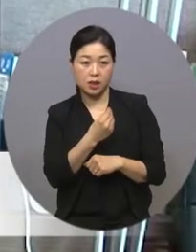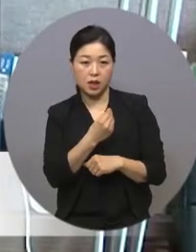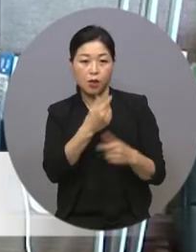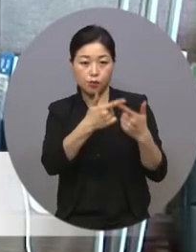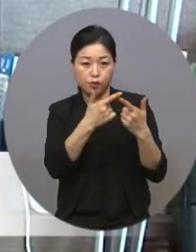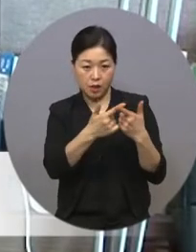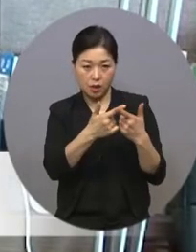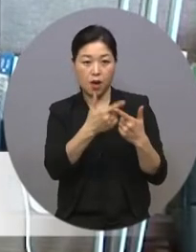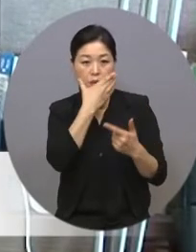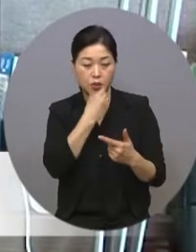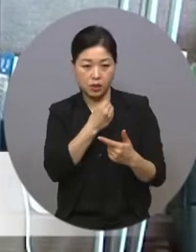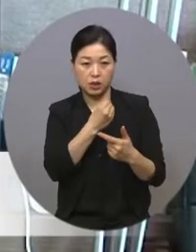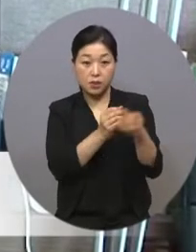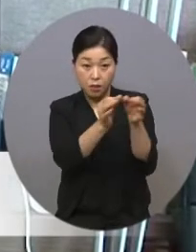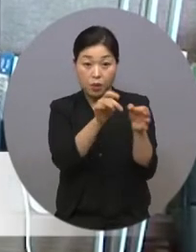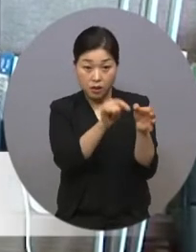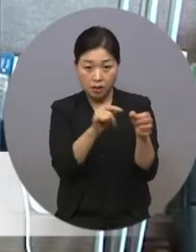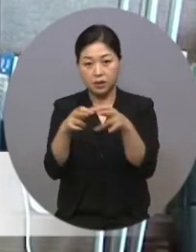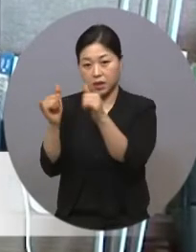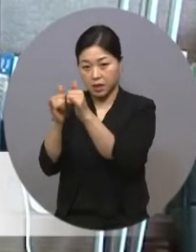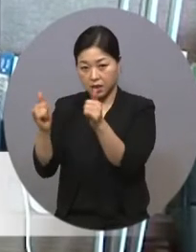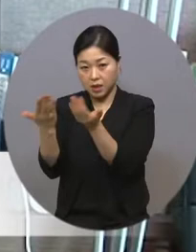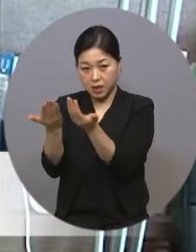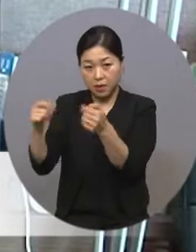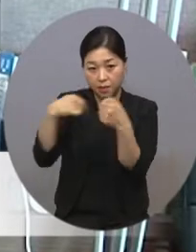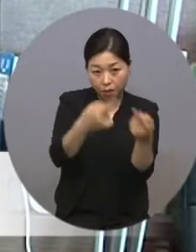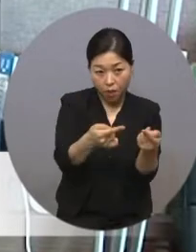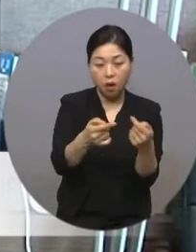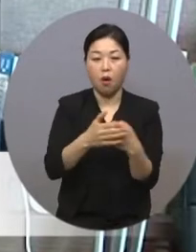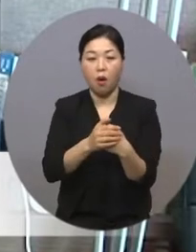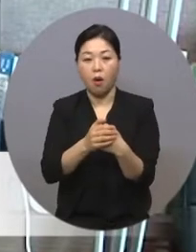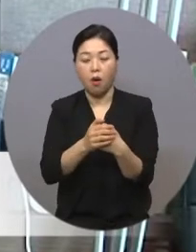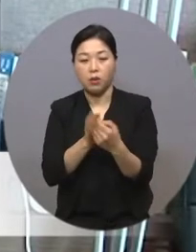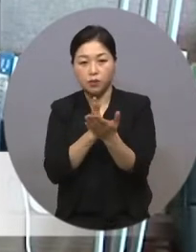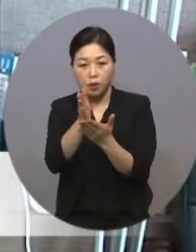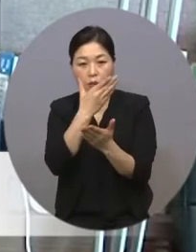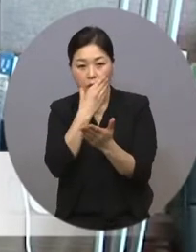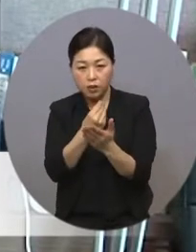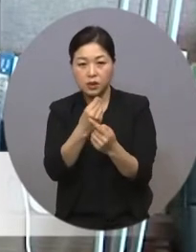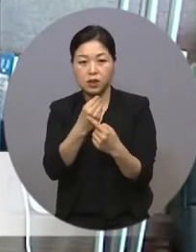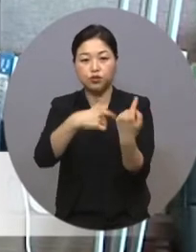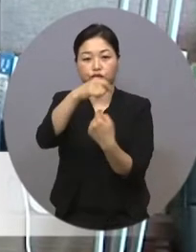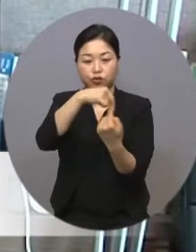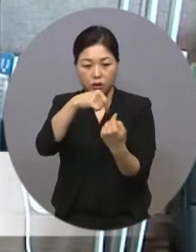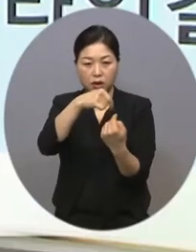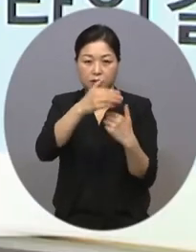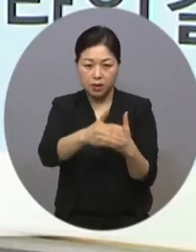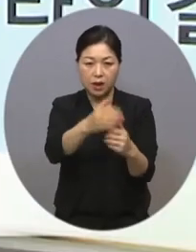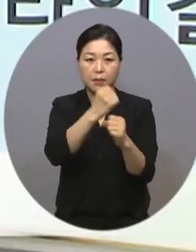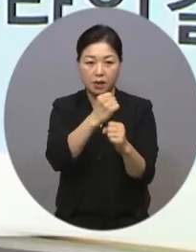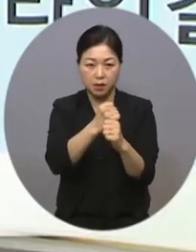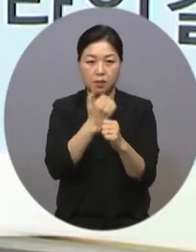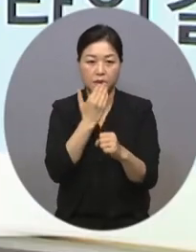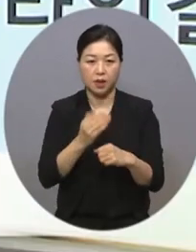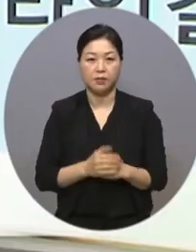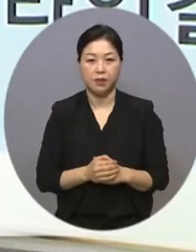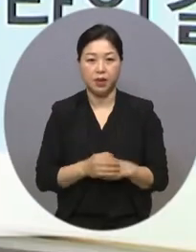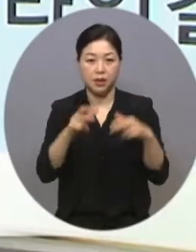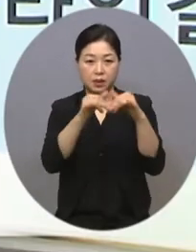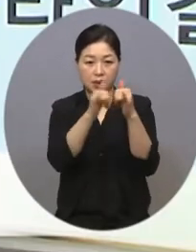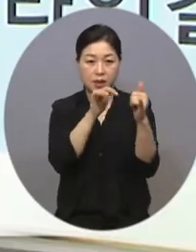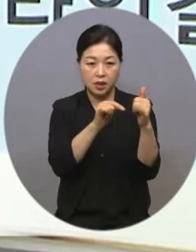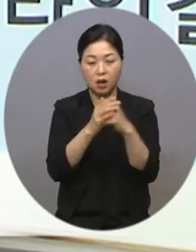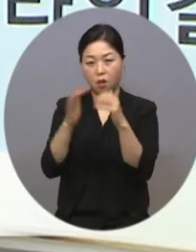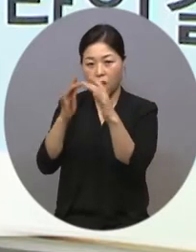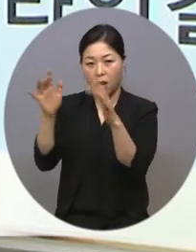장애인의 치욕과 전문적인 복지몰 운영 의 체계를 잡아 갈 것이 뭐 자연 들의 온라인 데카 점에